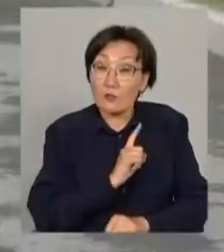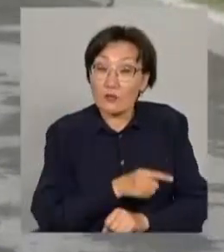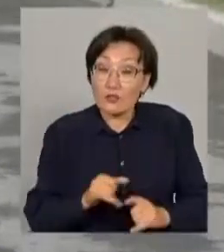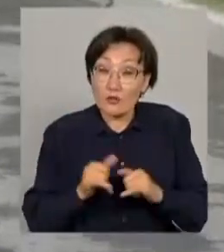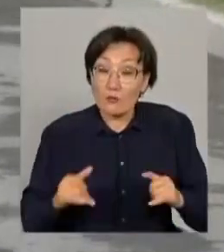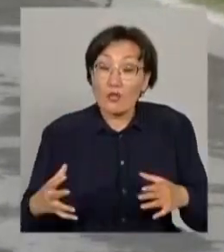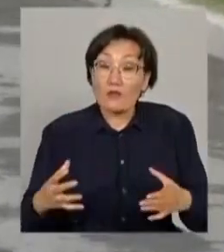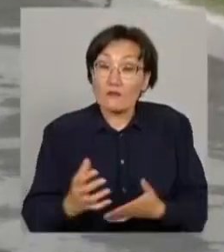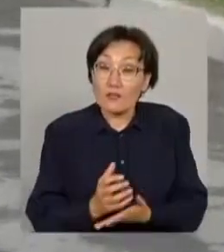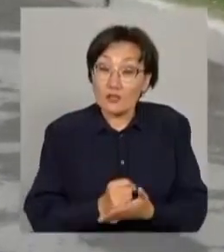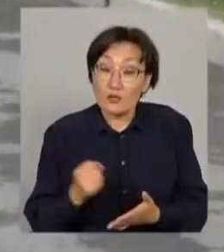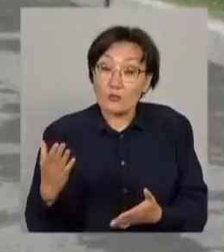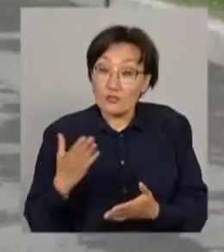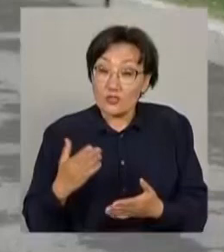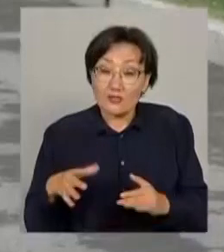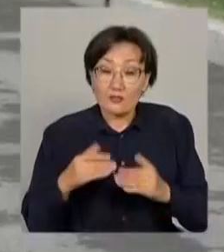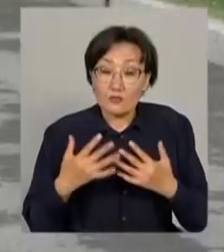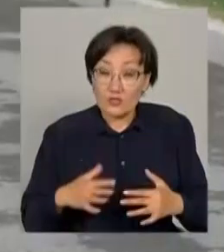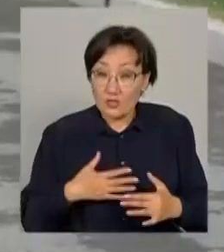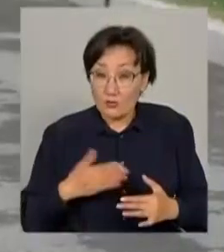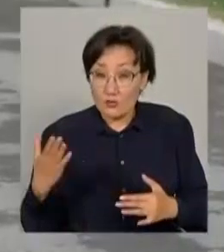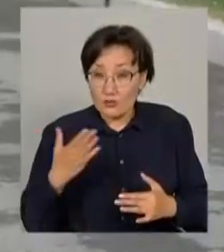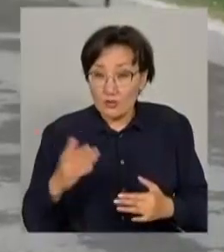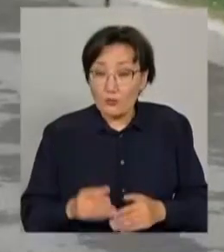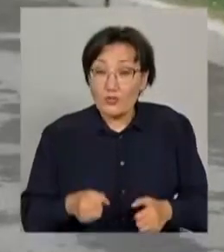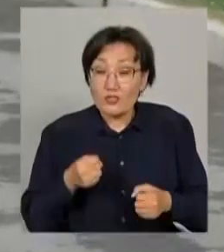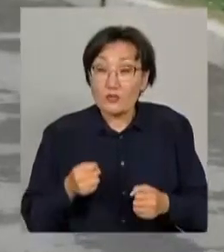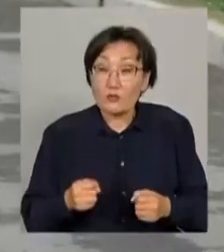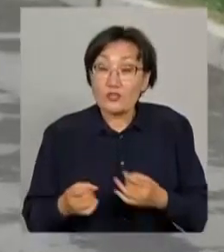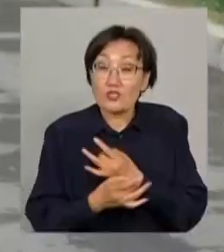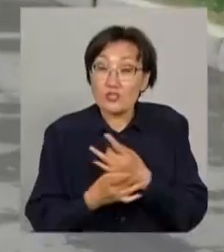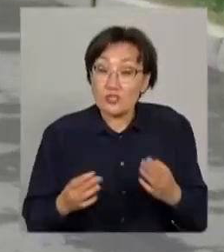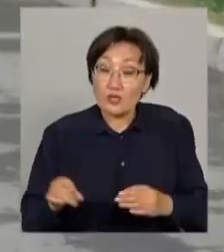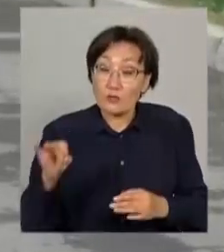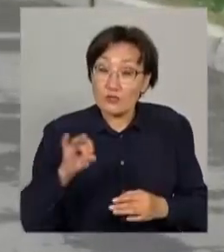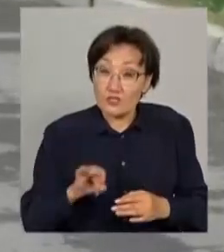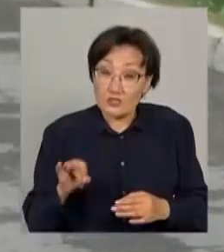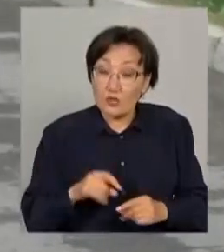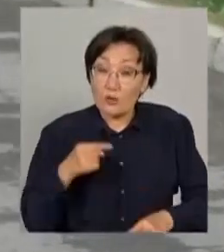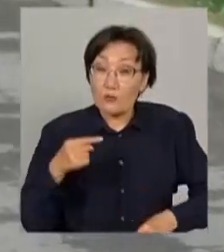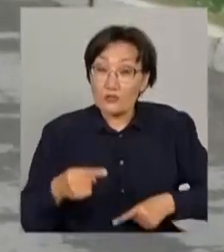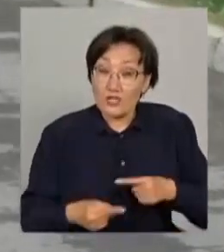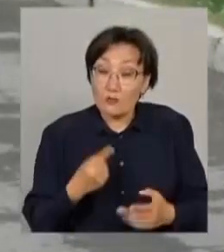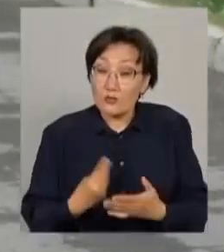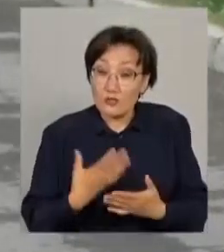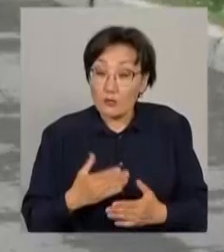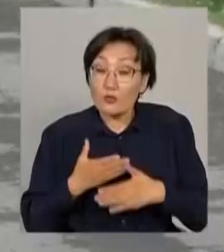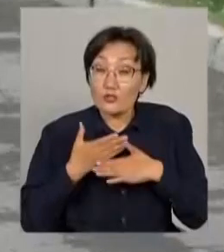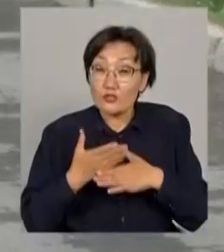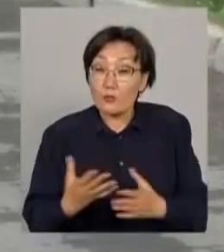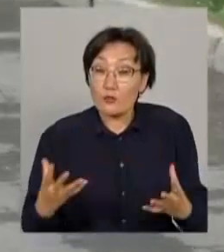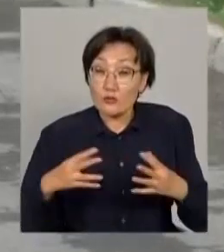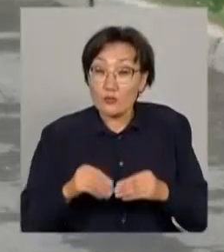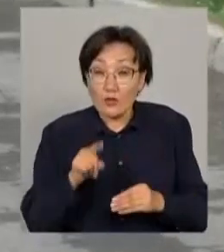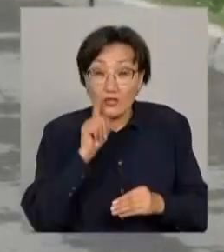фонд казахстанских фильмов. И это не все. Наше кино, продвигая наши культурные, исторические и традиционные ценности, поможет приобщить к